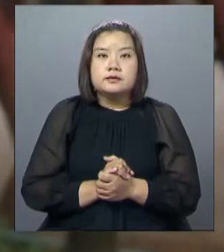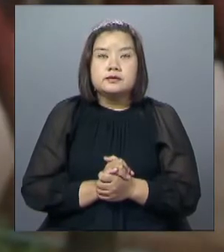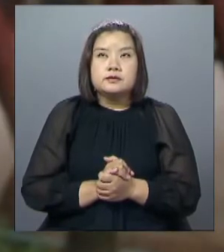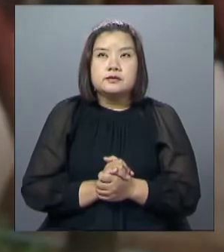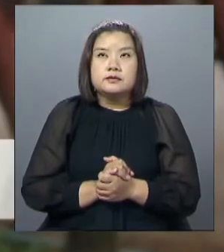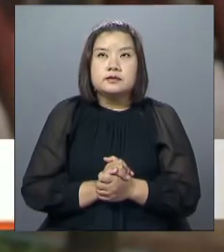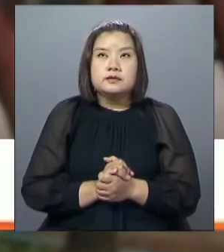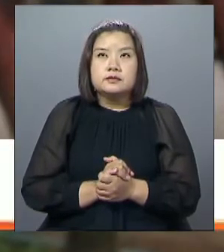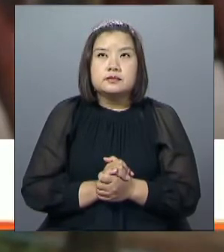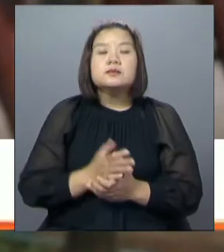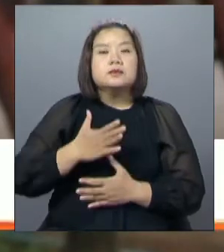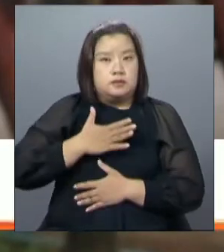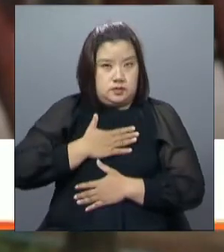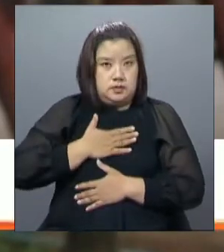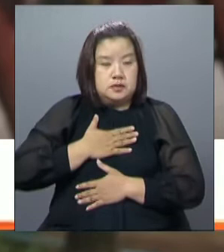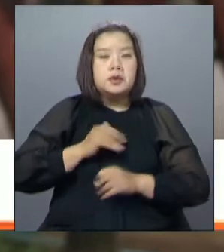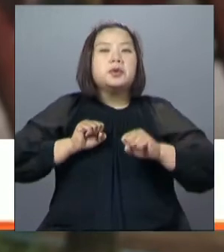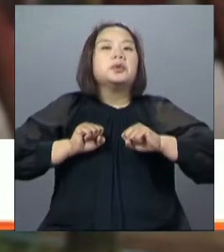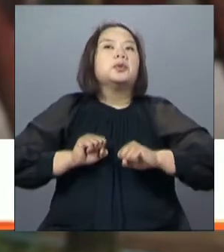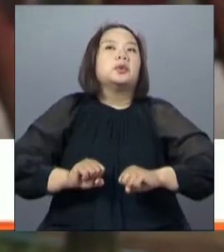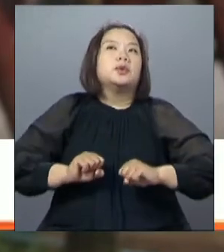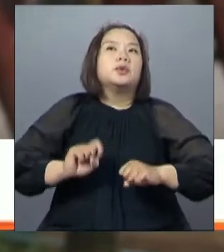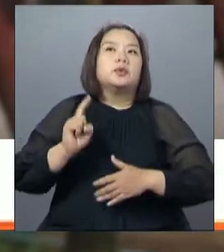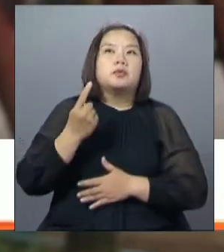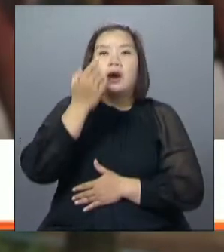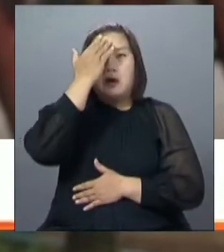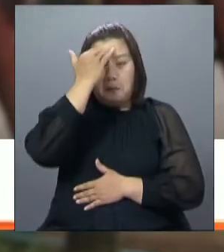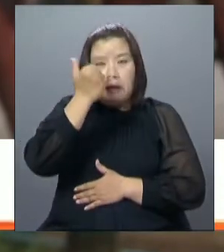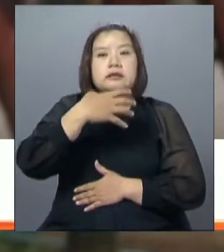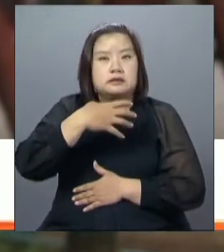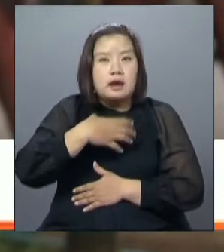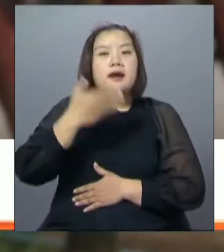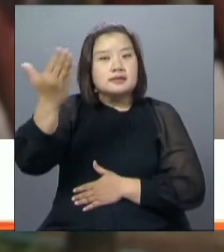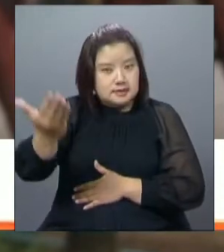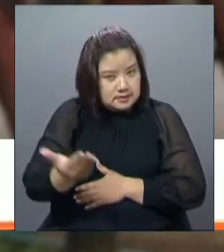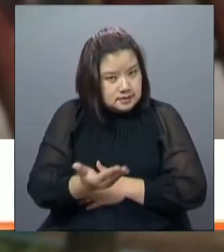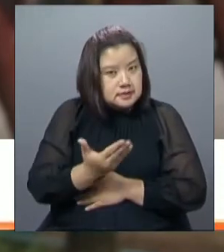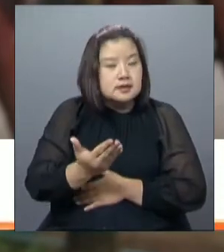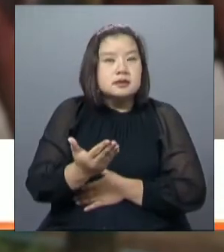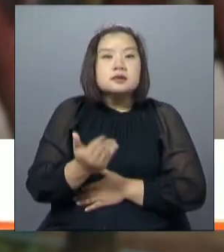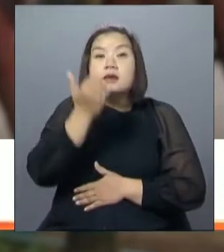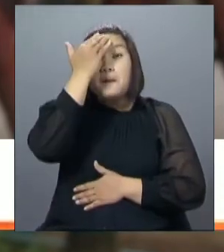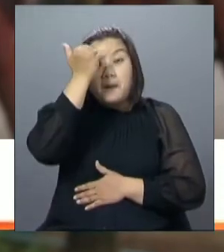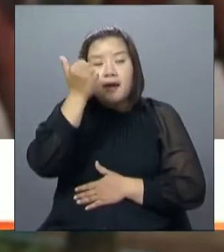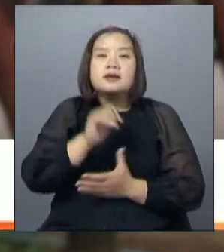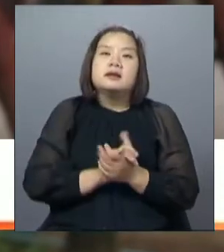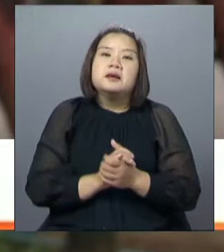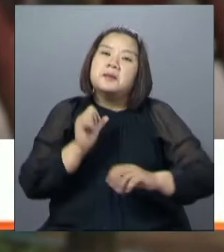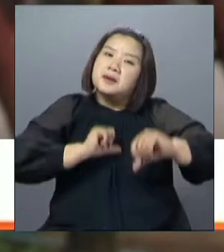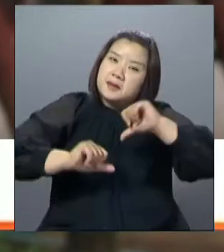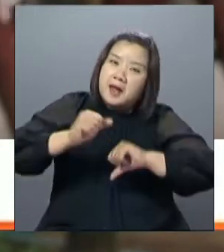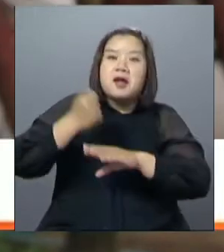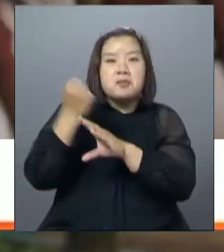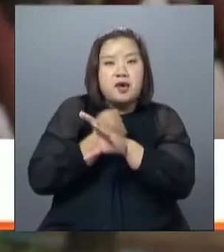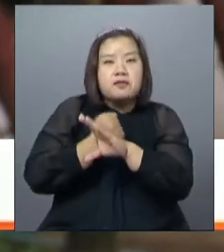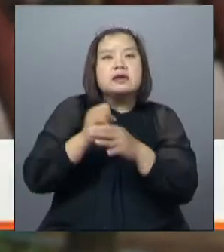ในฐานะที่เป็นเด็กรุ่นใหม่นะคะเป็นเด็กสมัยใหม่อยากจะชักชวนทุกคนค่ะให้เข้ามาร่วมกันแบบอนุรักษ์นะคะศิล